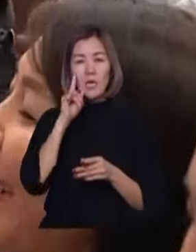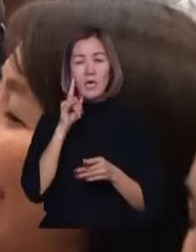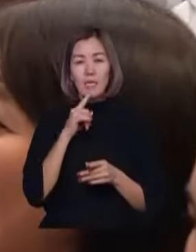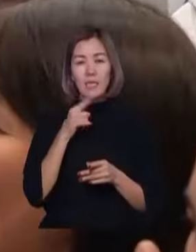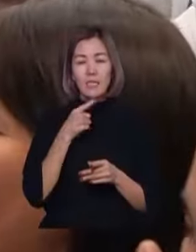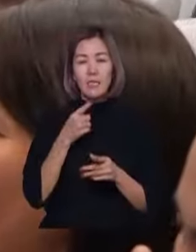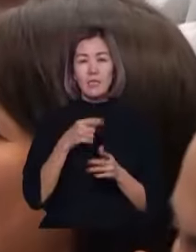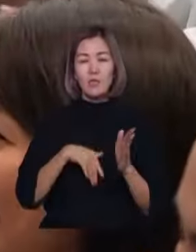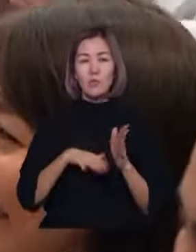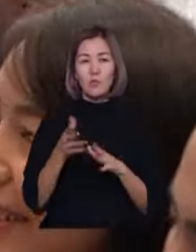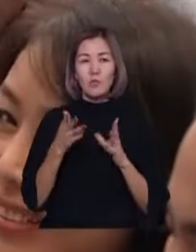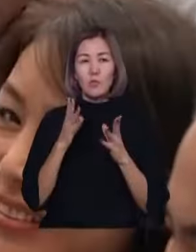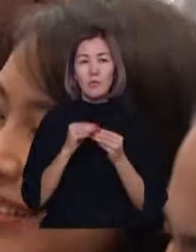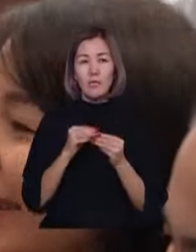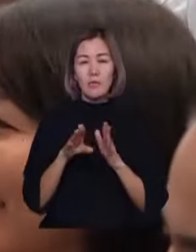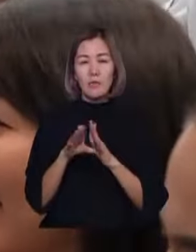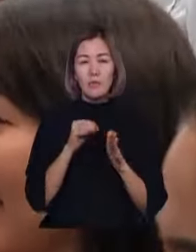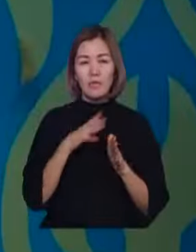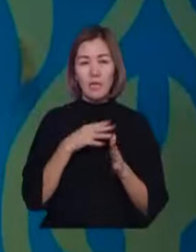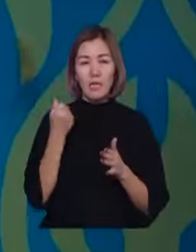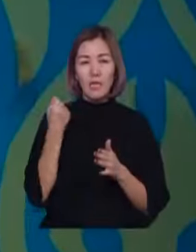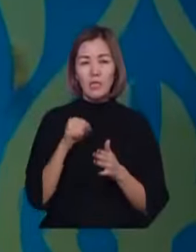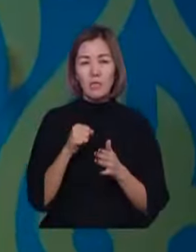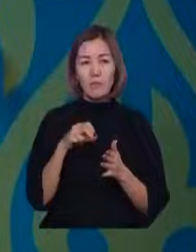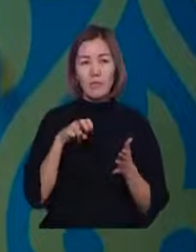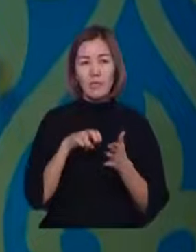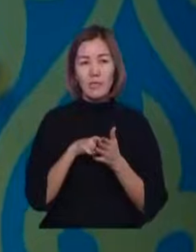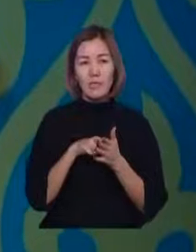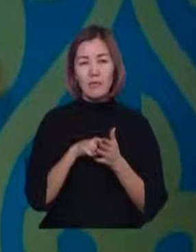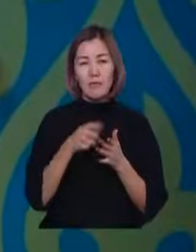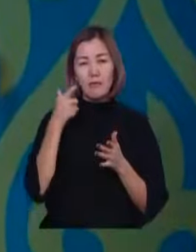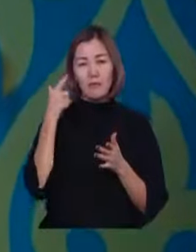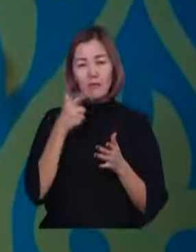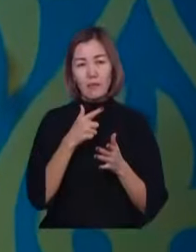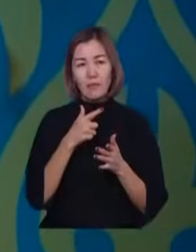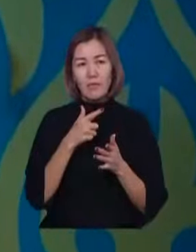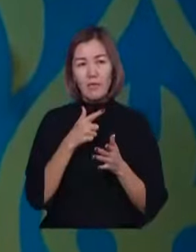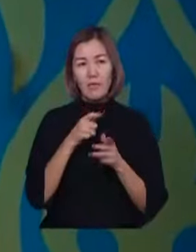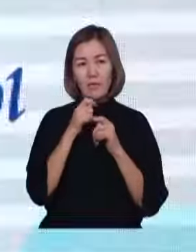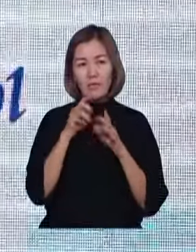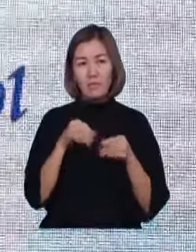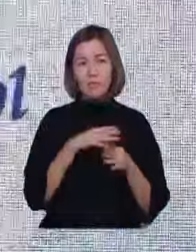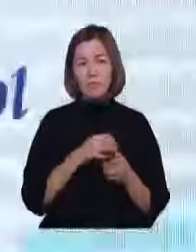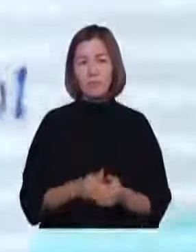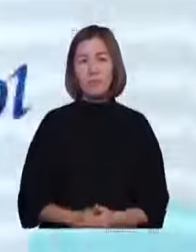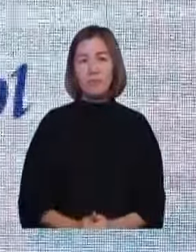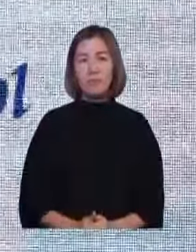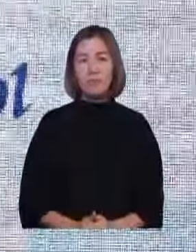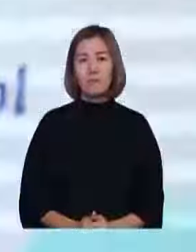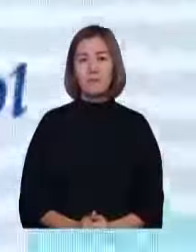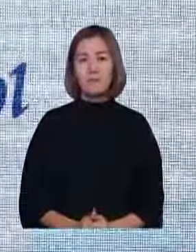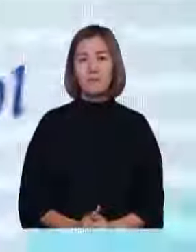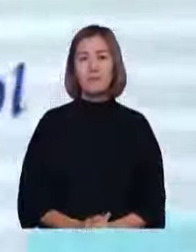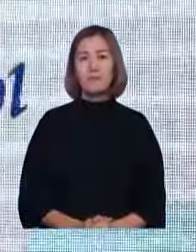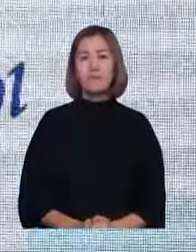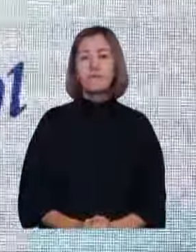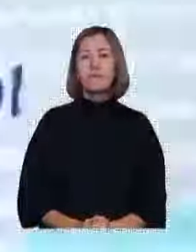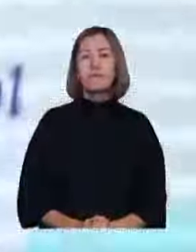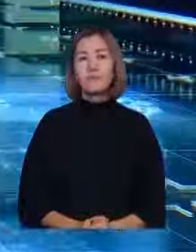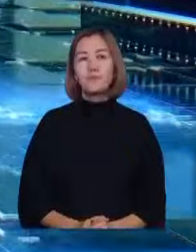жетік меңгерген этнос өкілі анықталды. Жеңімпаздарға алғыс хат, грамота және арнайы сыйлықтар табысталды. Нұрай Базархан, Жайық Құрманбаев,